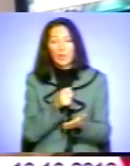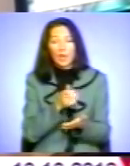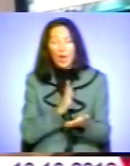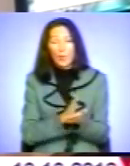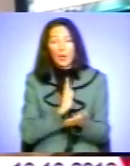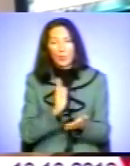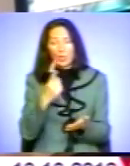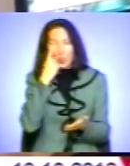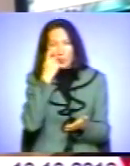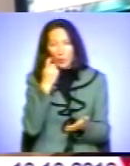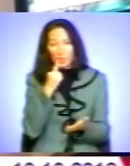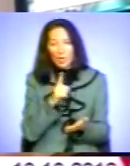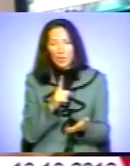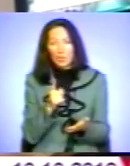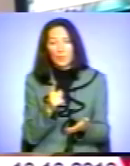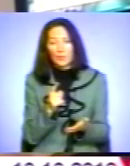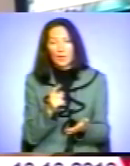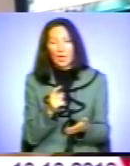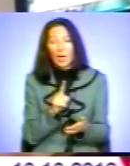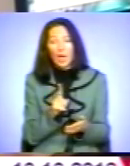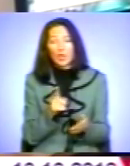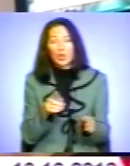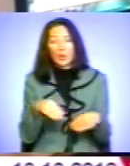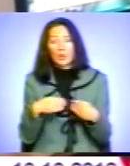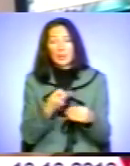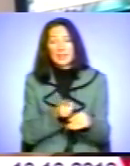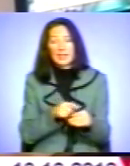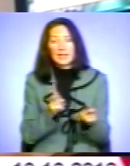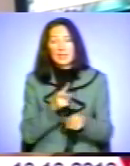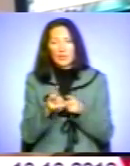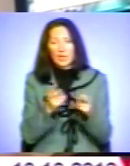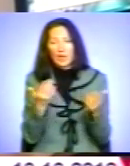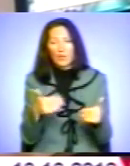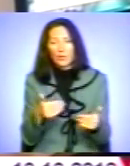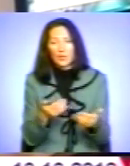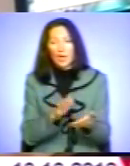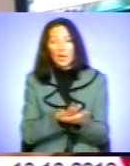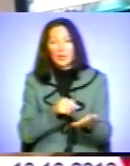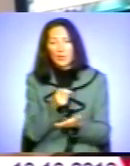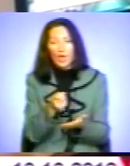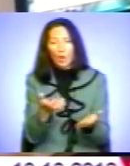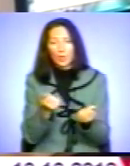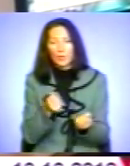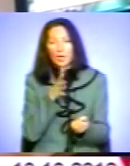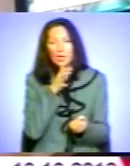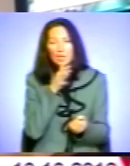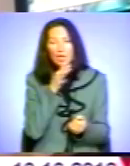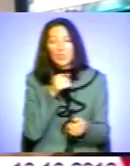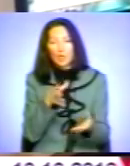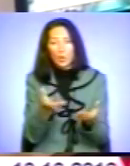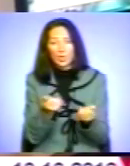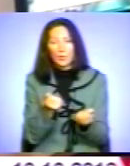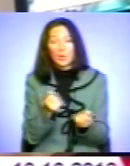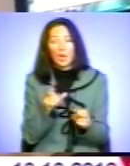прийти повідомлення через веб-портал, що дане звернення вже отримане, час його отримання і дата отримання, і також